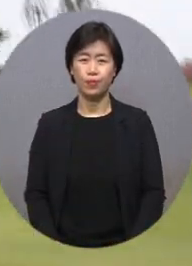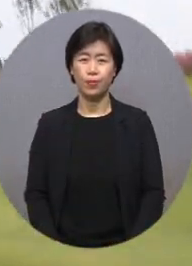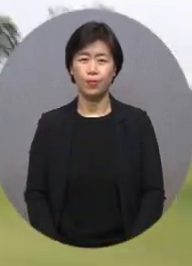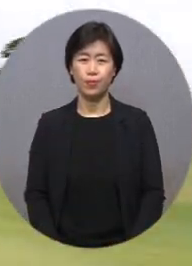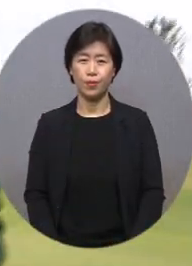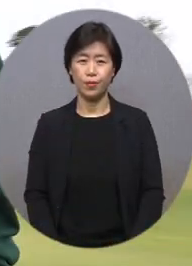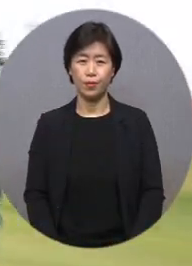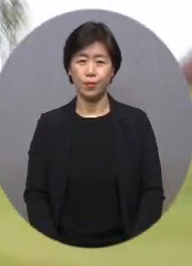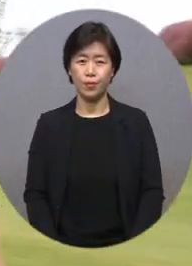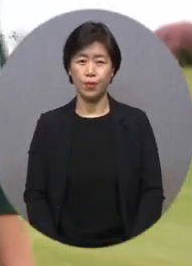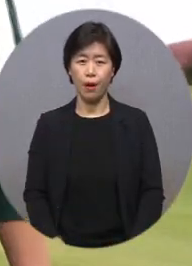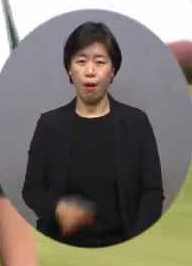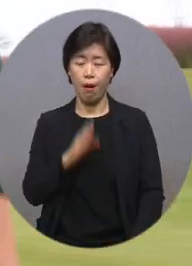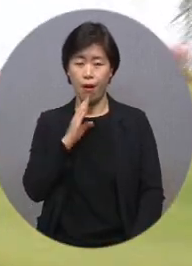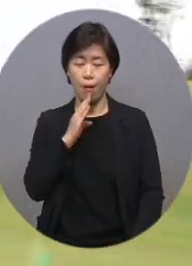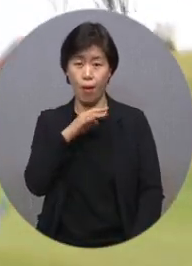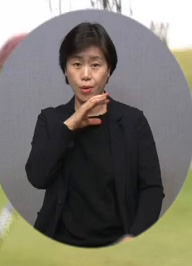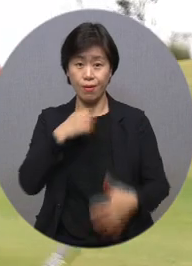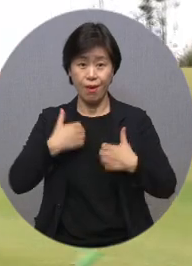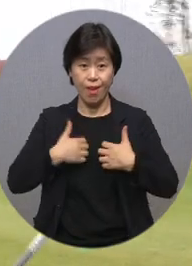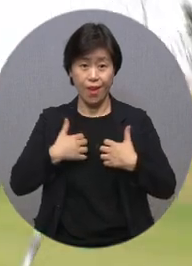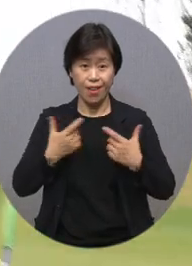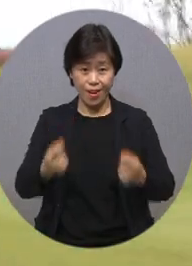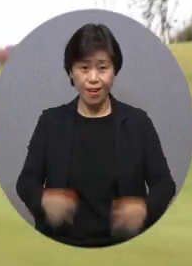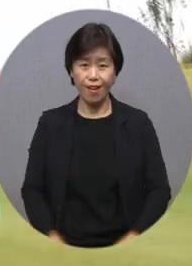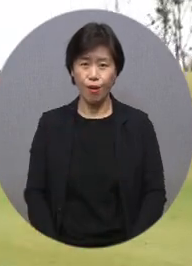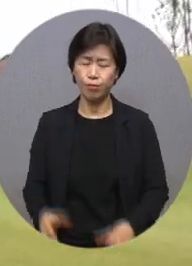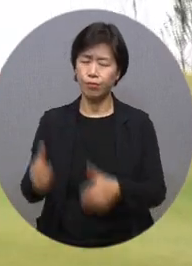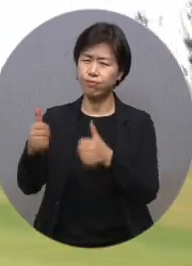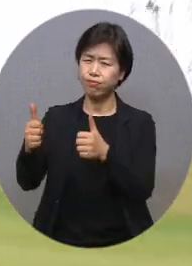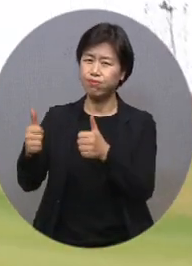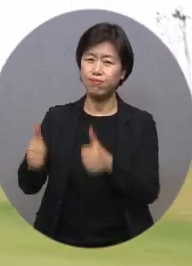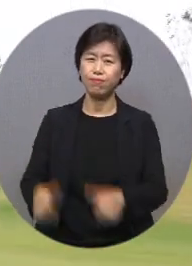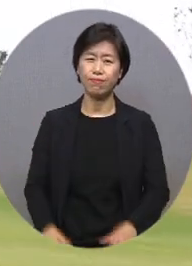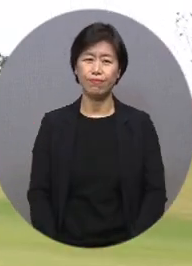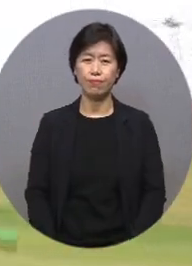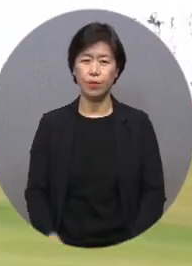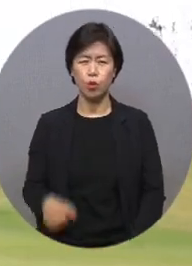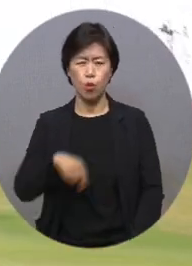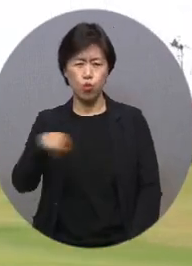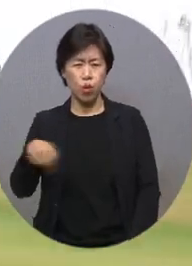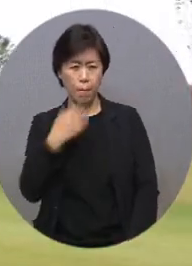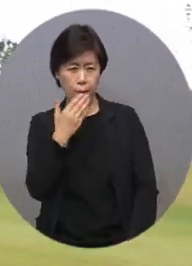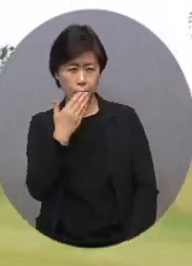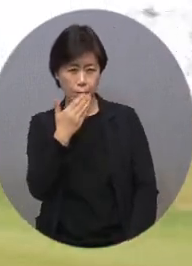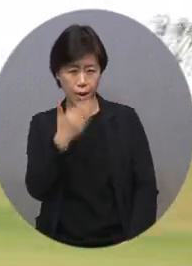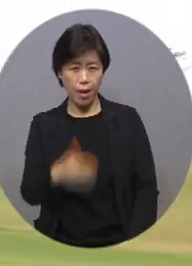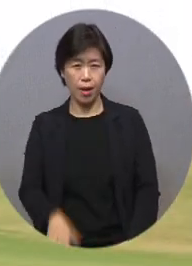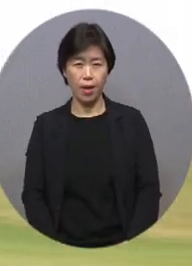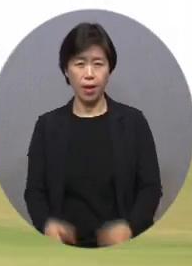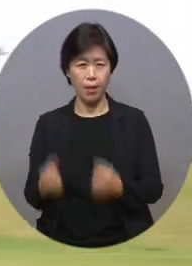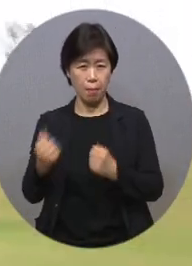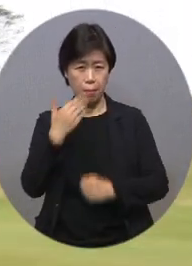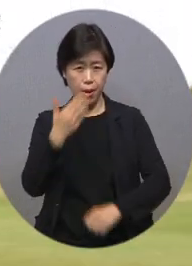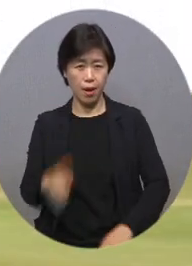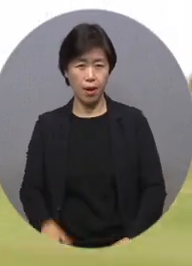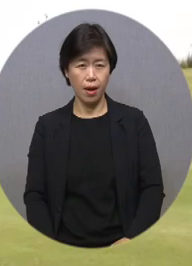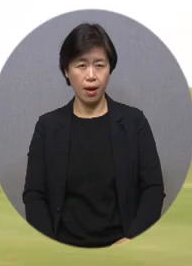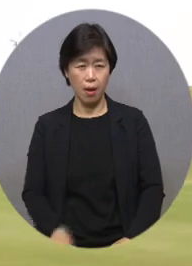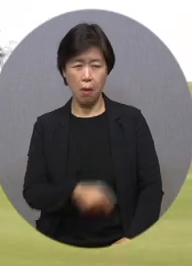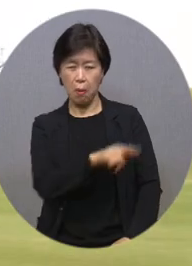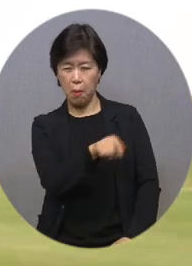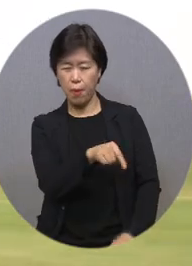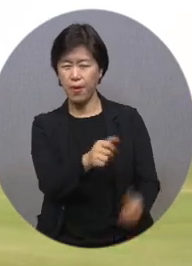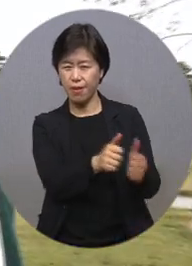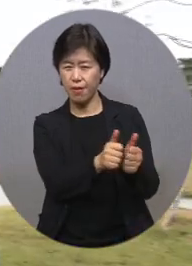저거 진짜 오징어 게임. 오징어 게임. 와, 너무 잘했다. 우리 할 수 있어, 할 수 있어. 아, 완전, 완전. 456번과 455번이